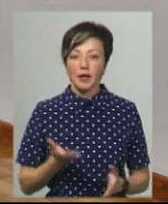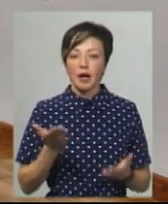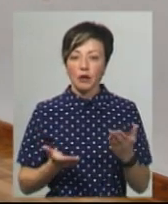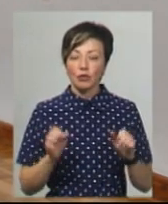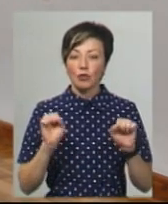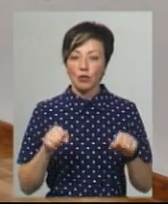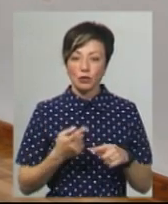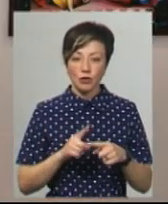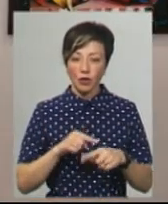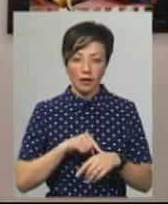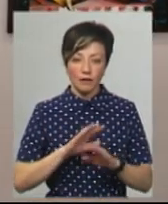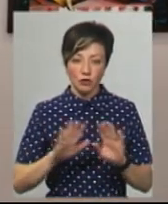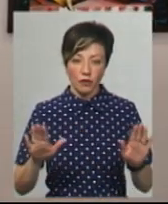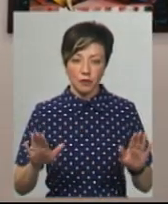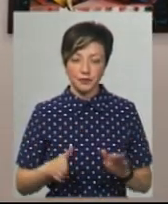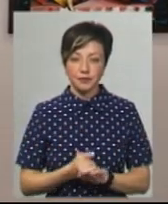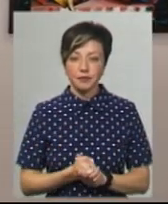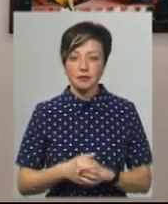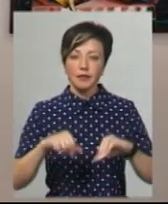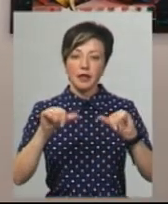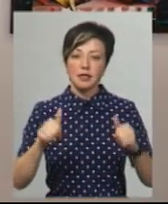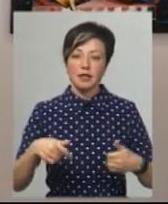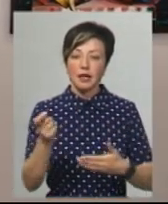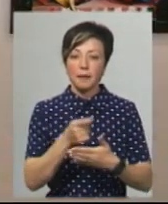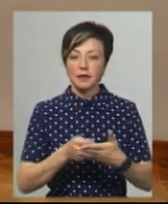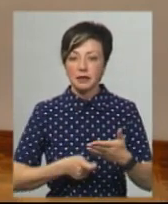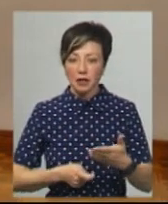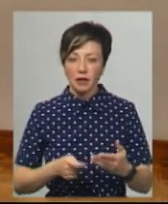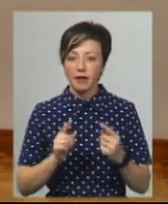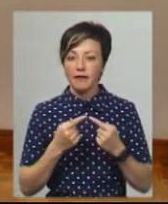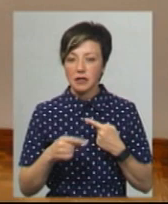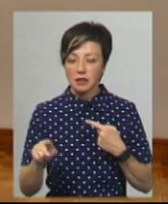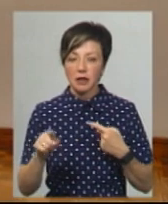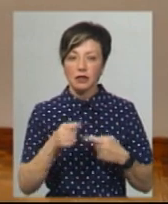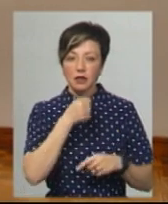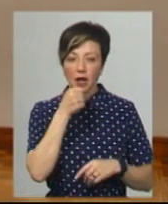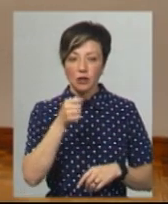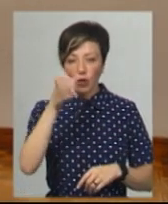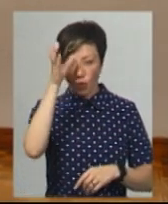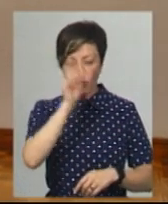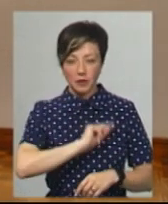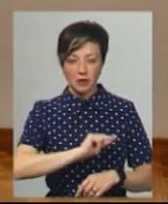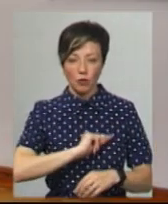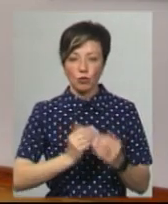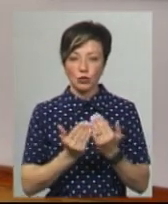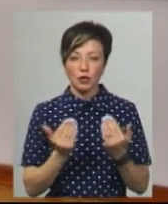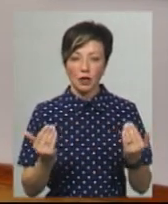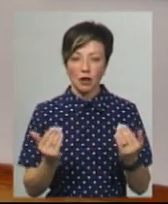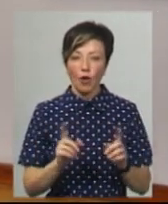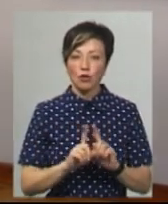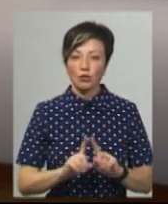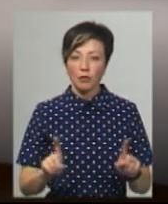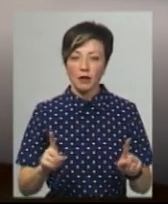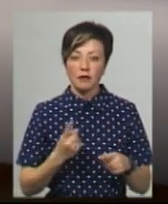навіть не відчуваємо, то... Стиль написання живописних картин цього автора вирізняє старша наукова співробітниця музею Людмила Сковерко.